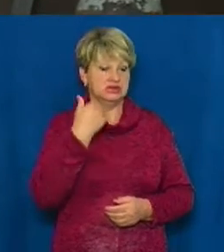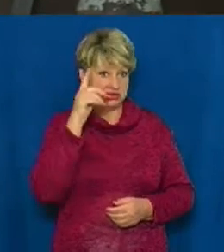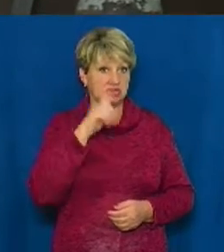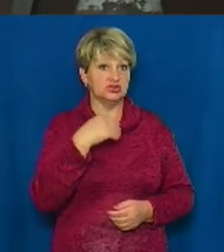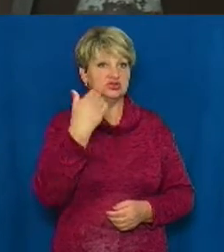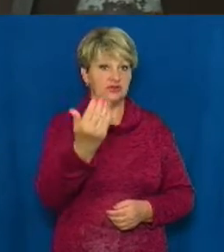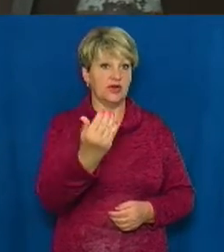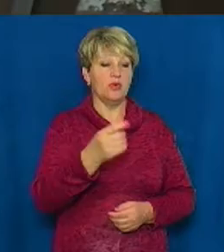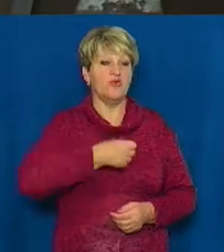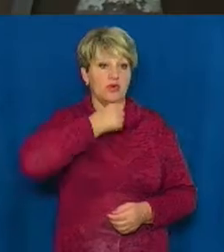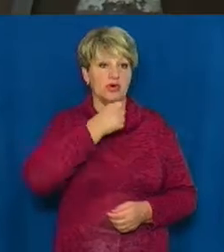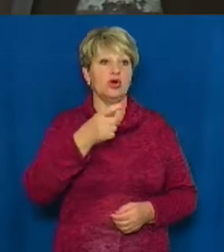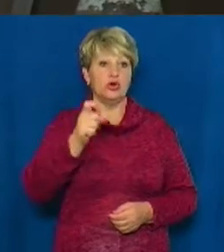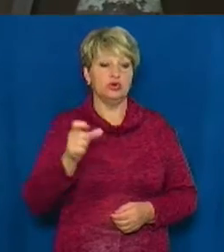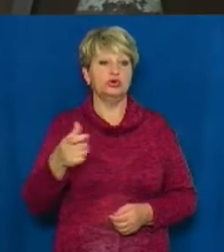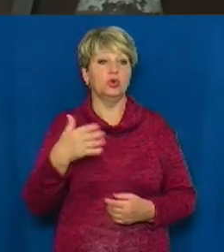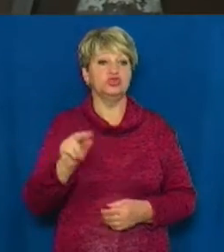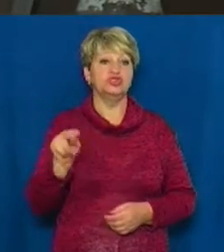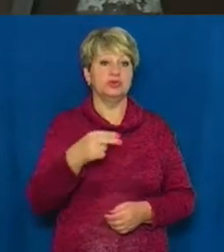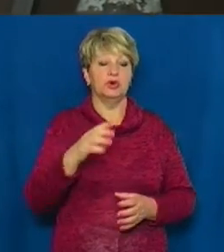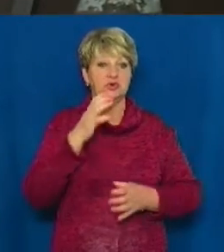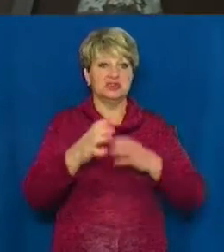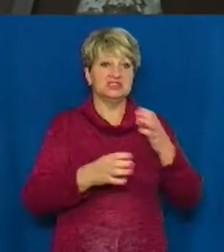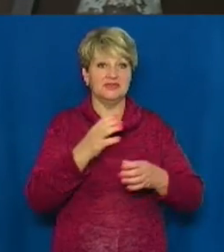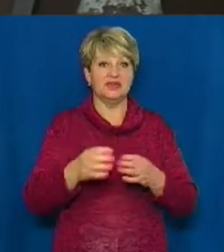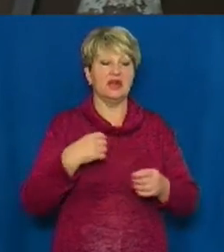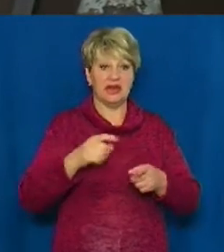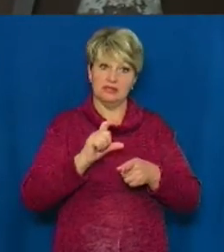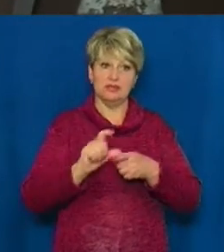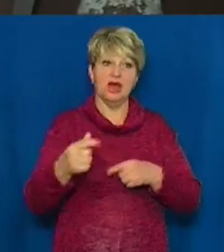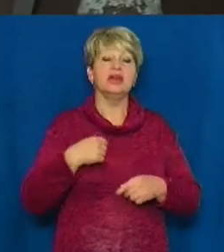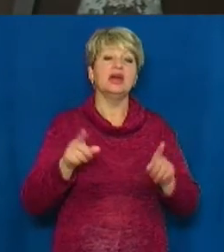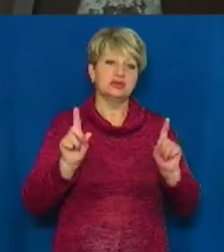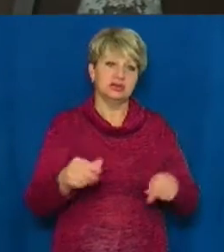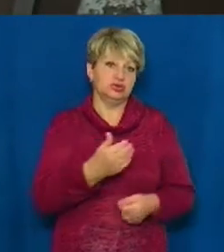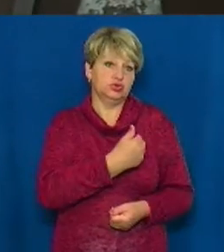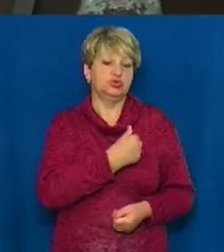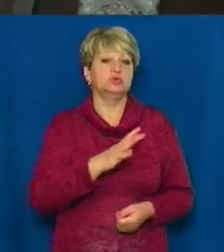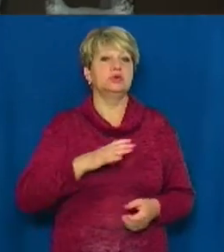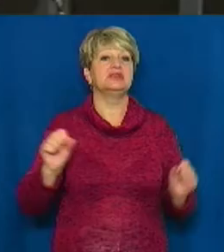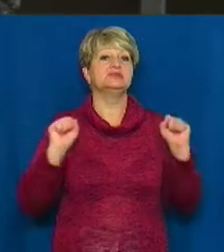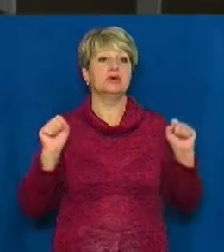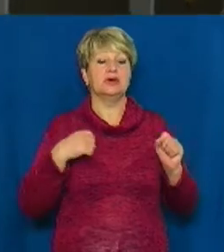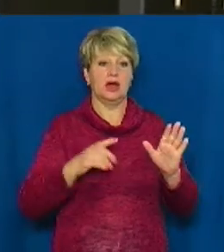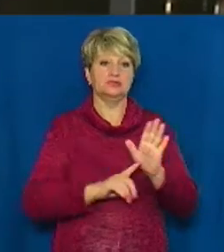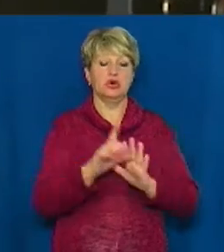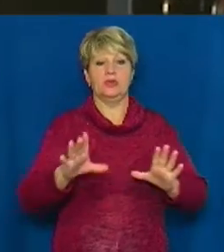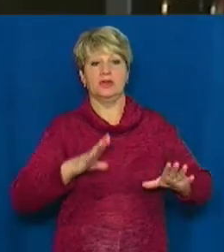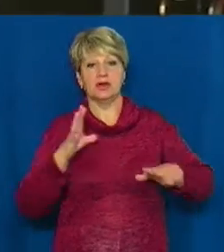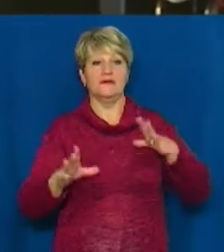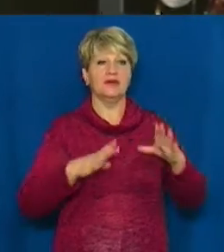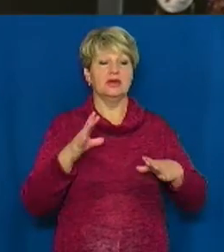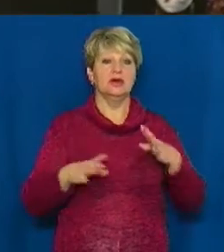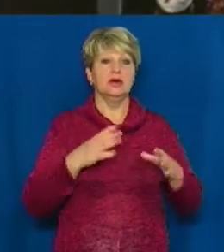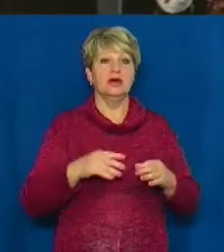вже чемпіони світу, а ти тут стараєшся». А я йому у відповідь: «Я теж мрію стати спортсменом». Я почав тренуватись, з'явилась можливість